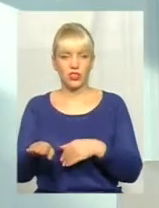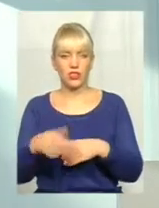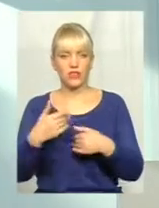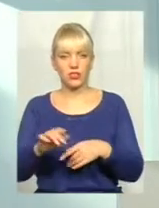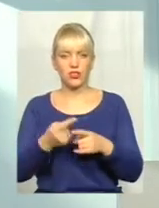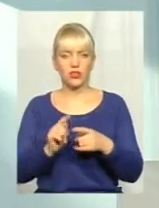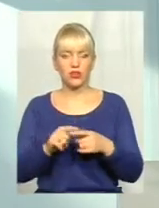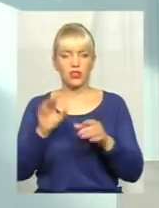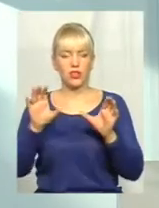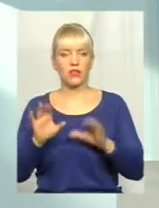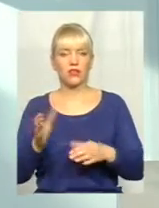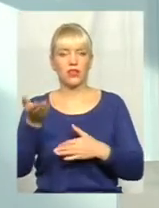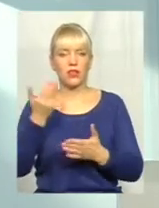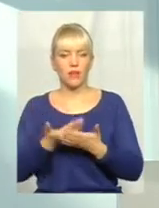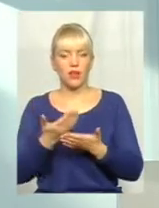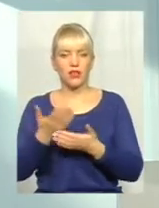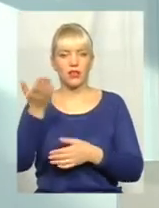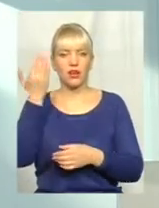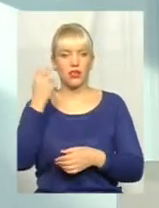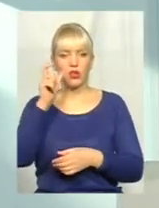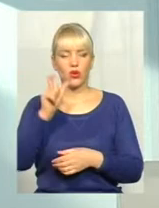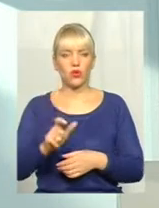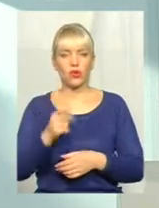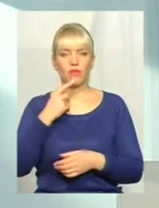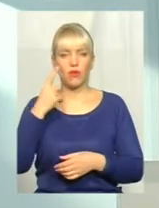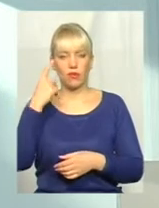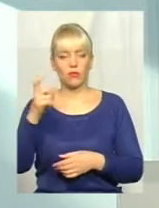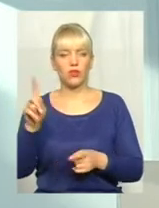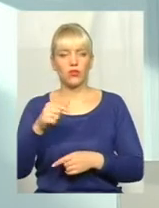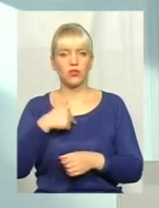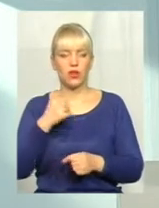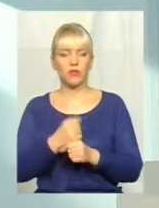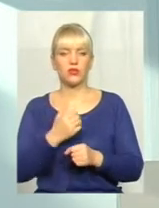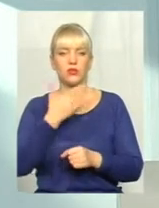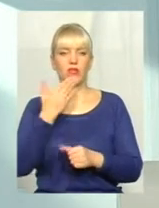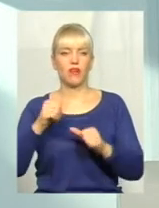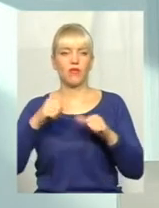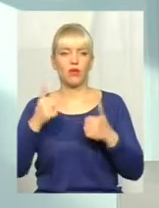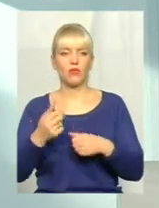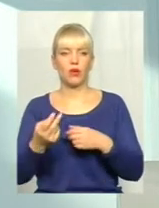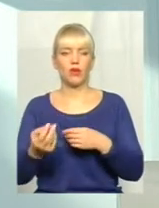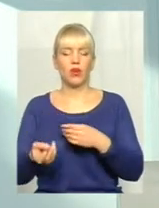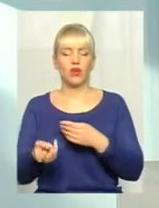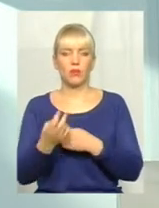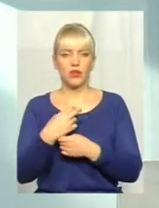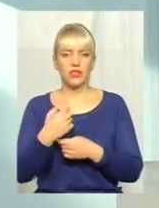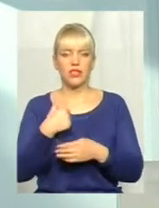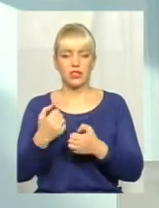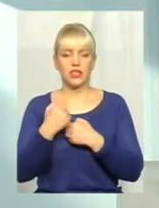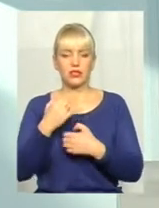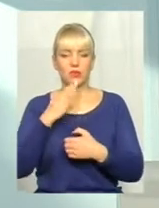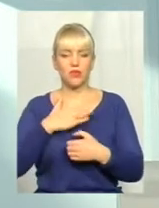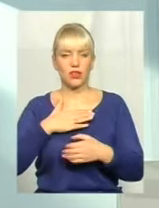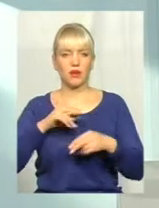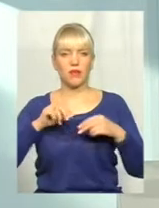винесені. Наприклад, раніше людина повідомляє, що я працюю там неоформленим, будь ласка, прийдіть, захистіть мої права, мені не платять